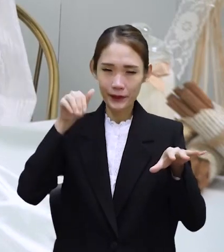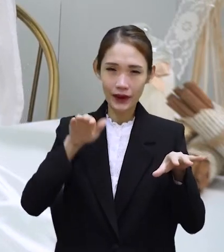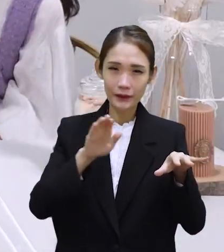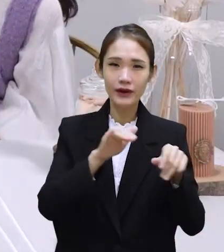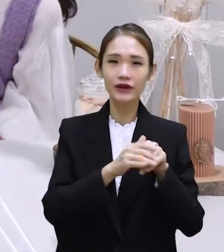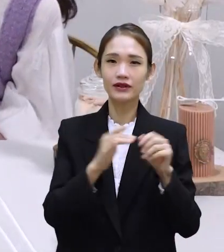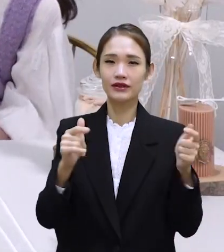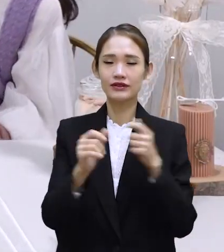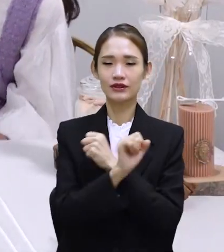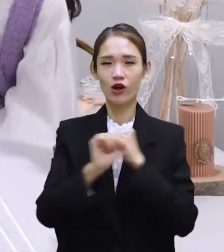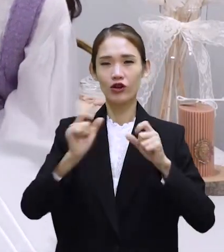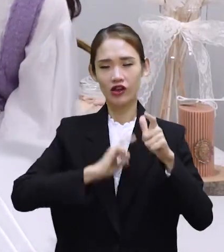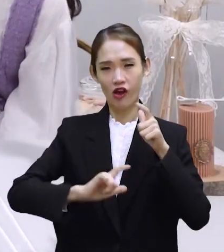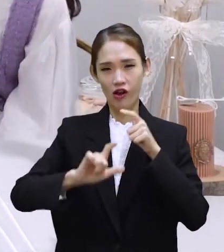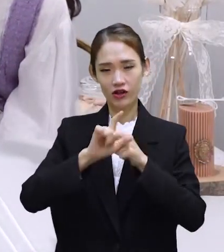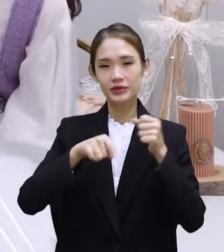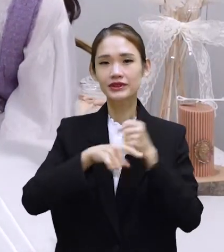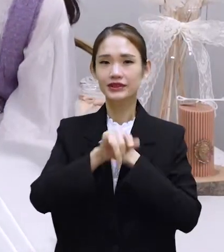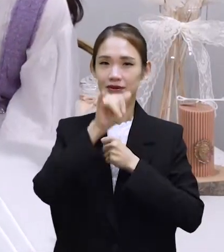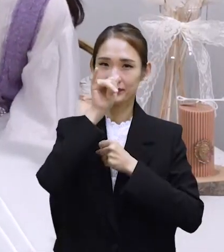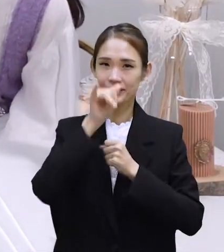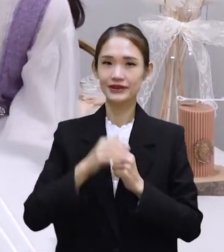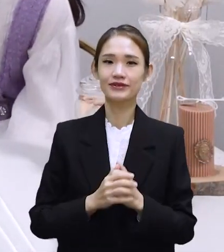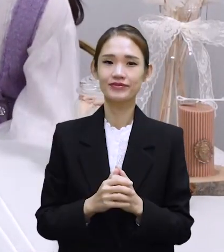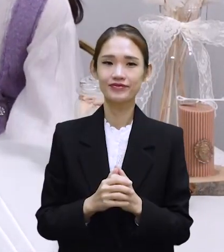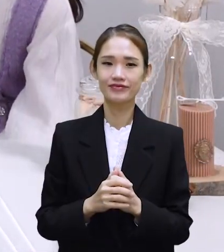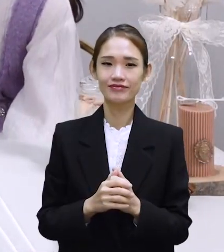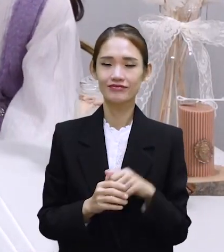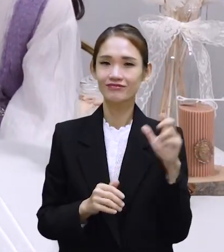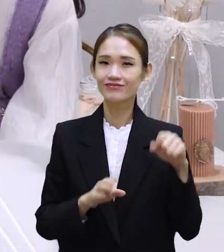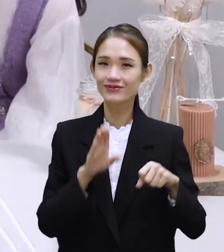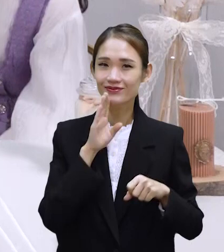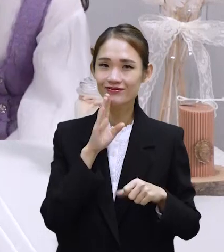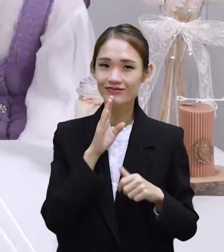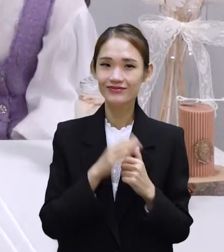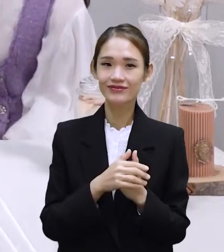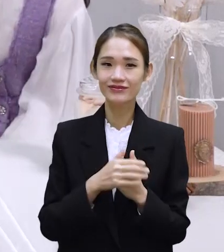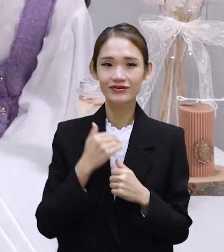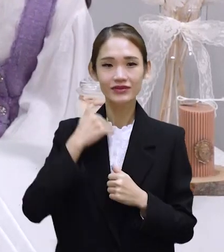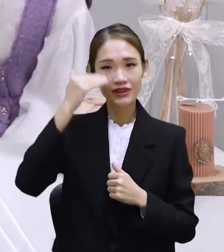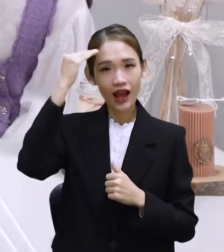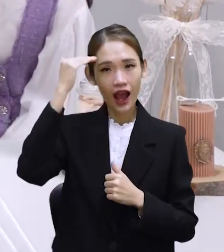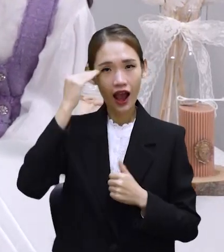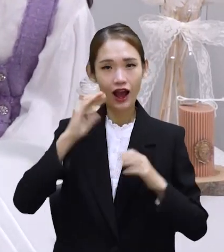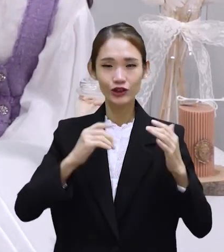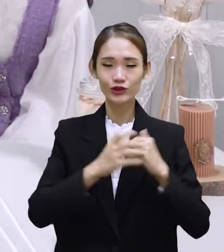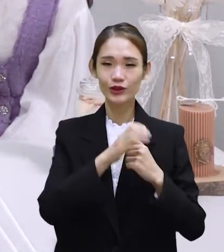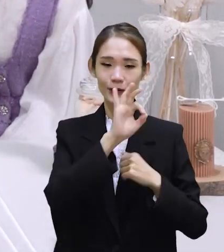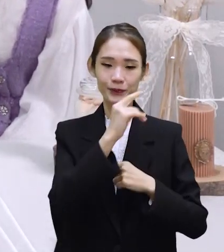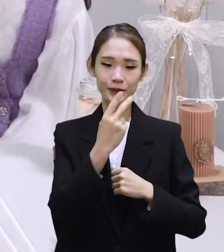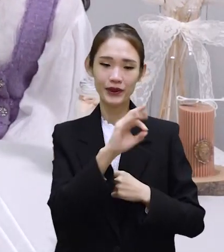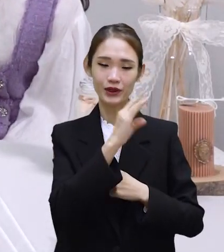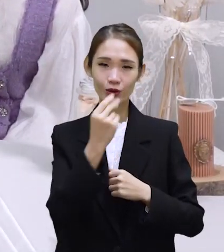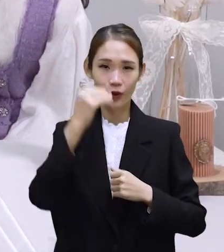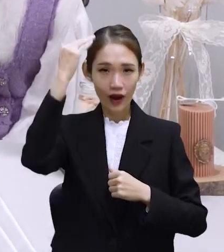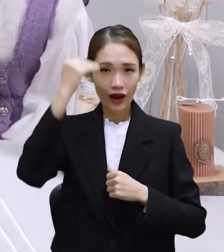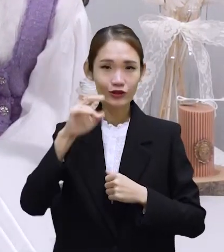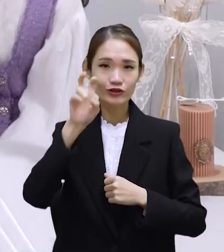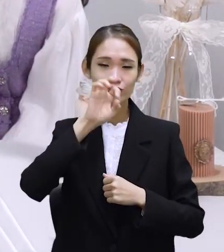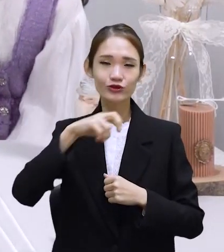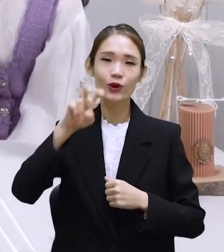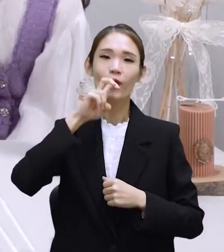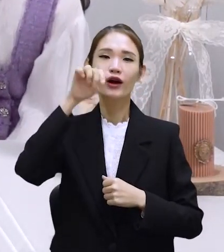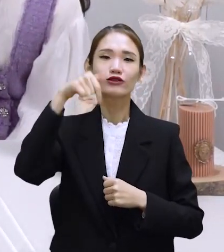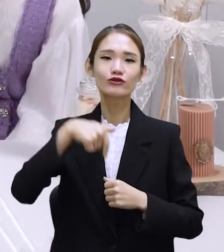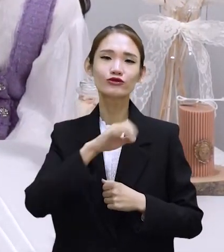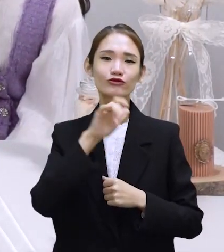들어갔어 아아 좀 넓은 의미인 거구나 그럼 식인 3가 아 그렇구나 빠져 우리나라 민요 나와 국악 같은거